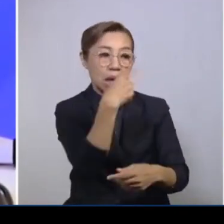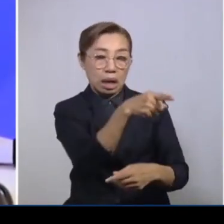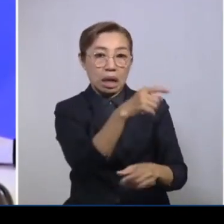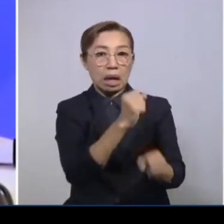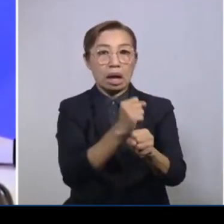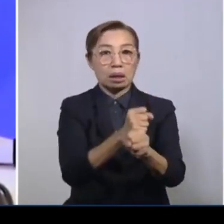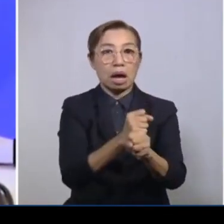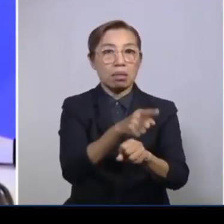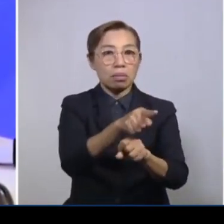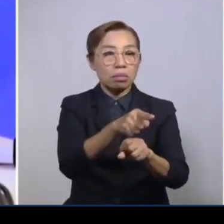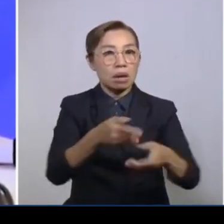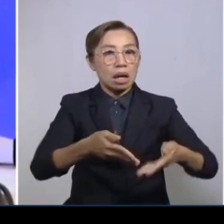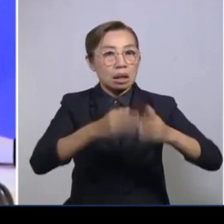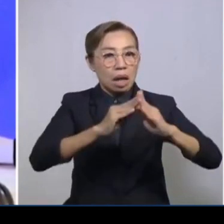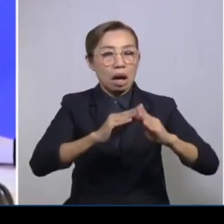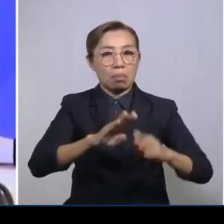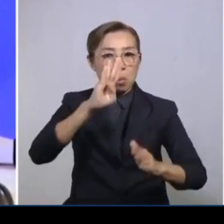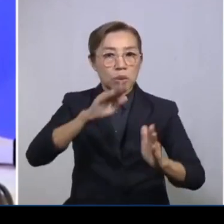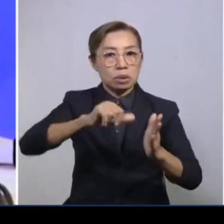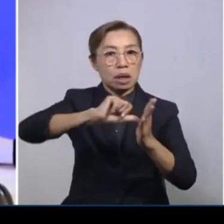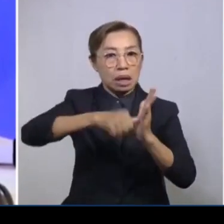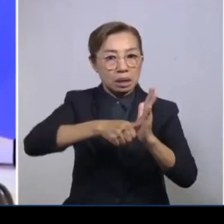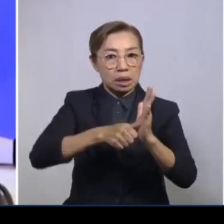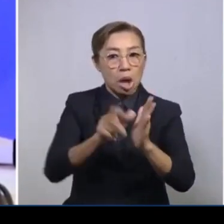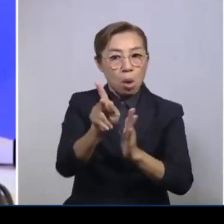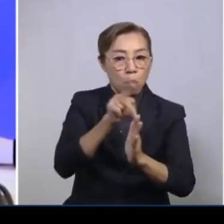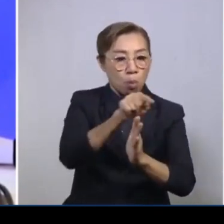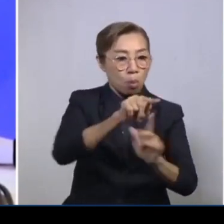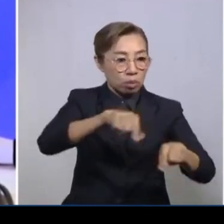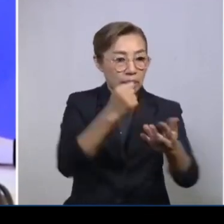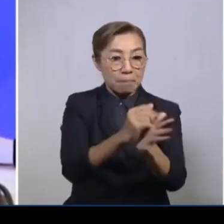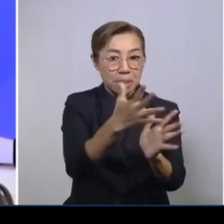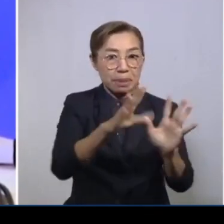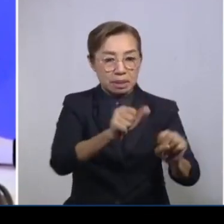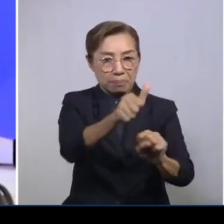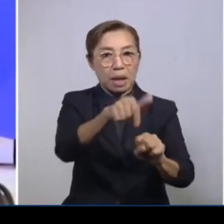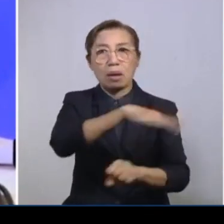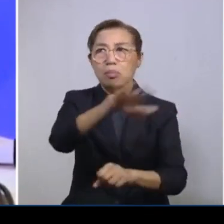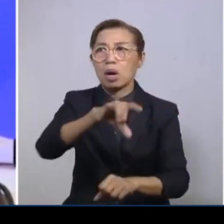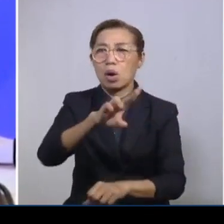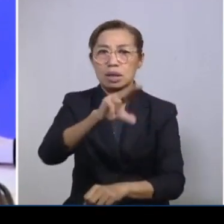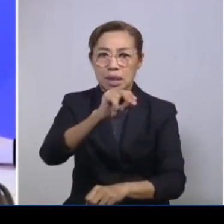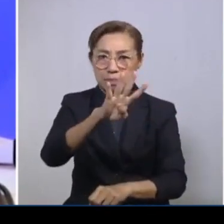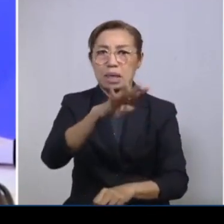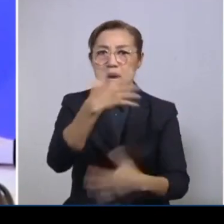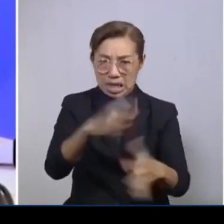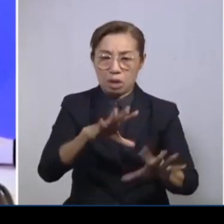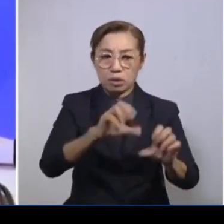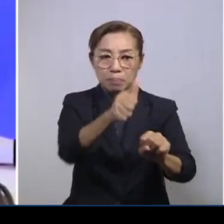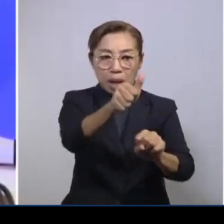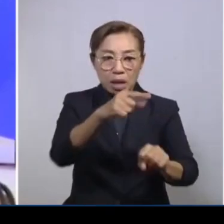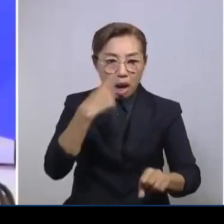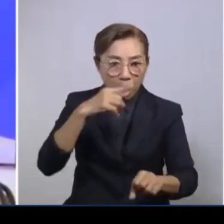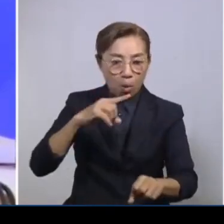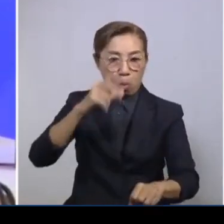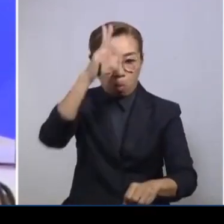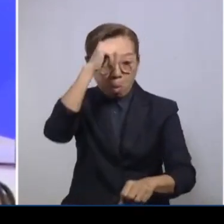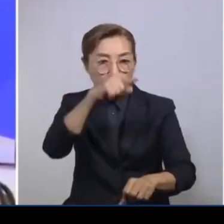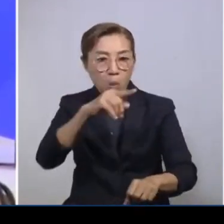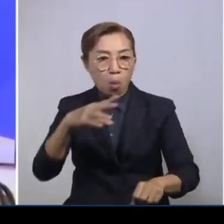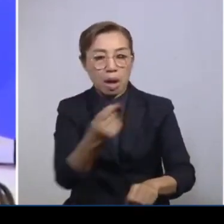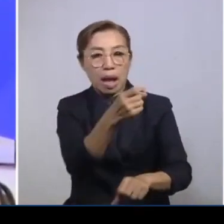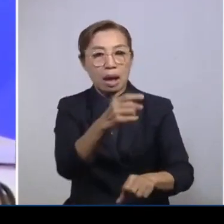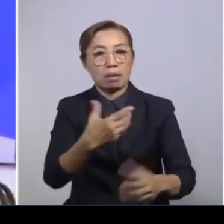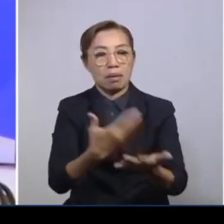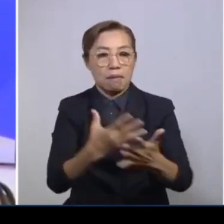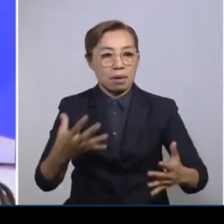กับผู้กระทำผิดไปแล้ว134 รายโดยเฉพาะผู้ใช้ความรุนแรงและมีการยึดทรัพย์สินเครือข่ายจำนำรถยนต์พร้อม